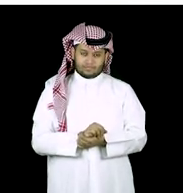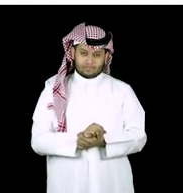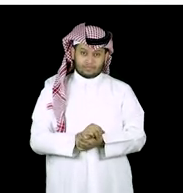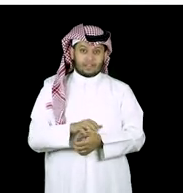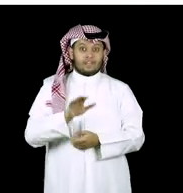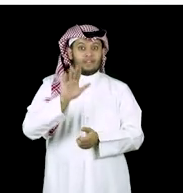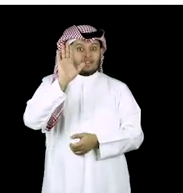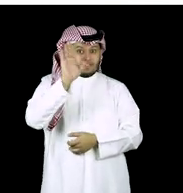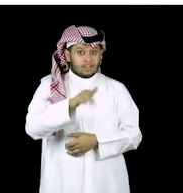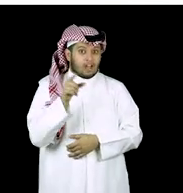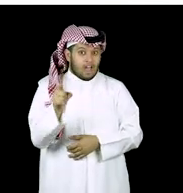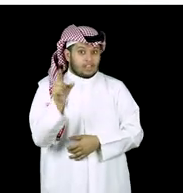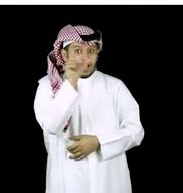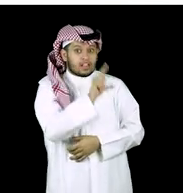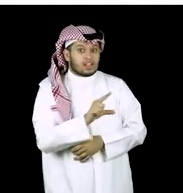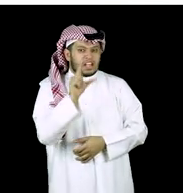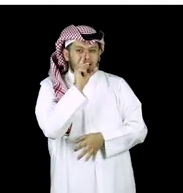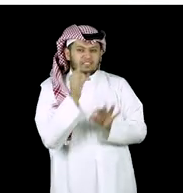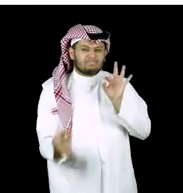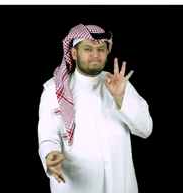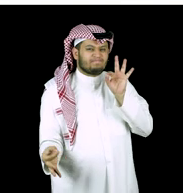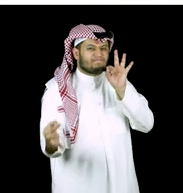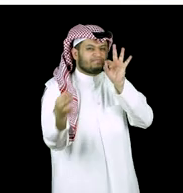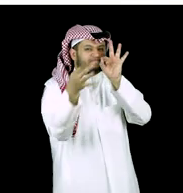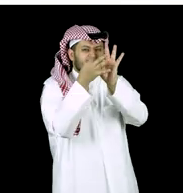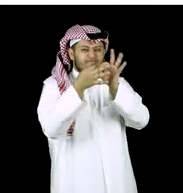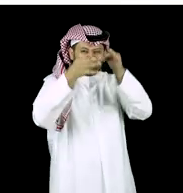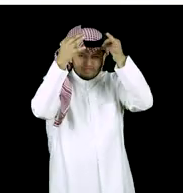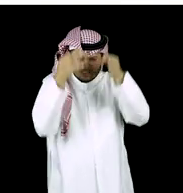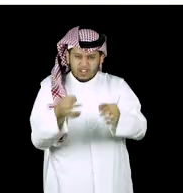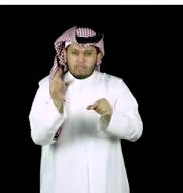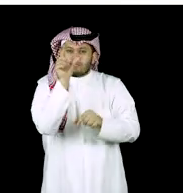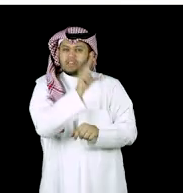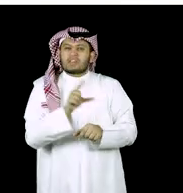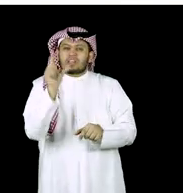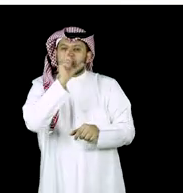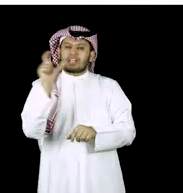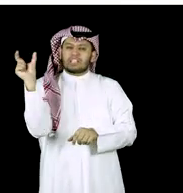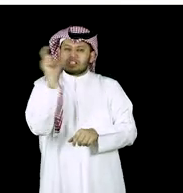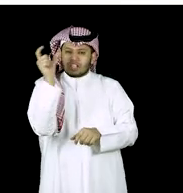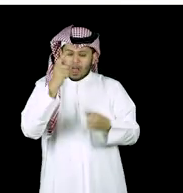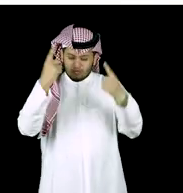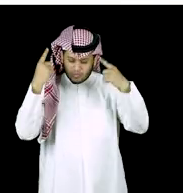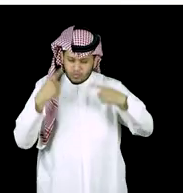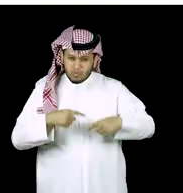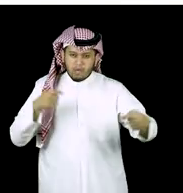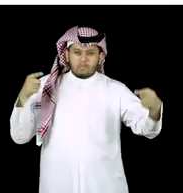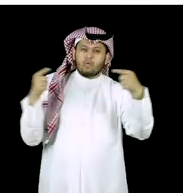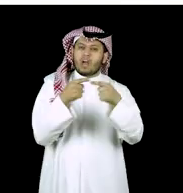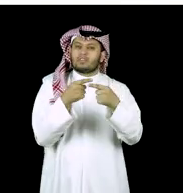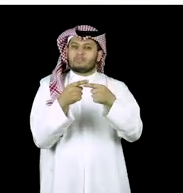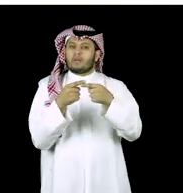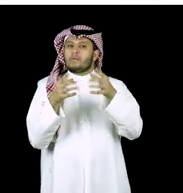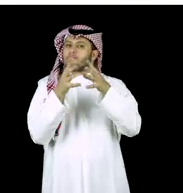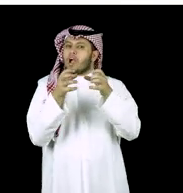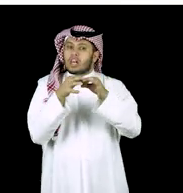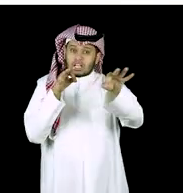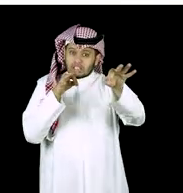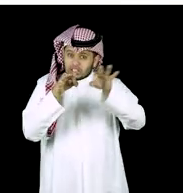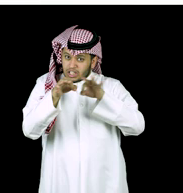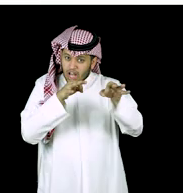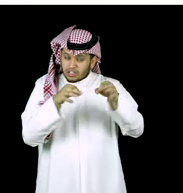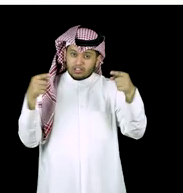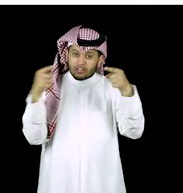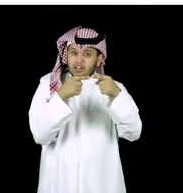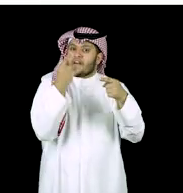وقد جاء هذا الدين مطابقا للواقع وموافقا للفطرة الإنسانية، ويعني ذلك في المجال السياسي